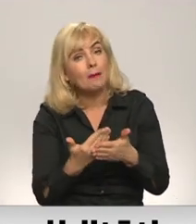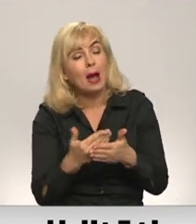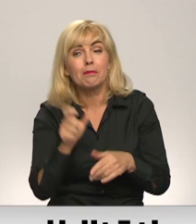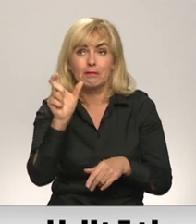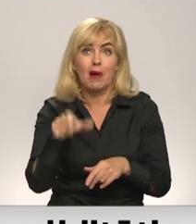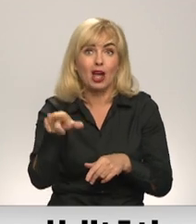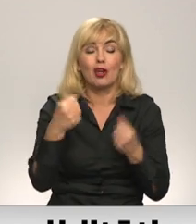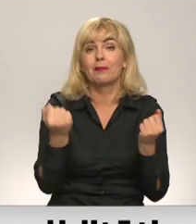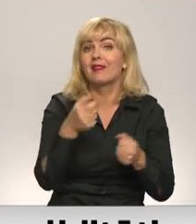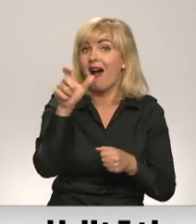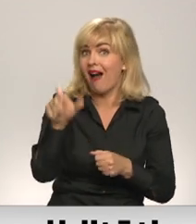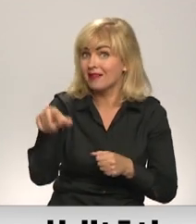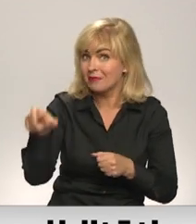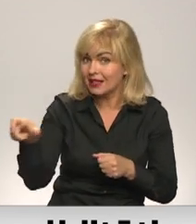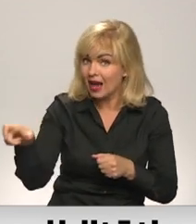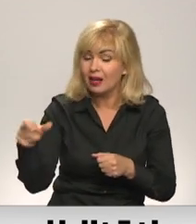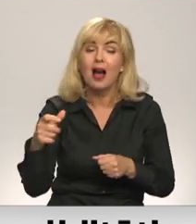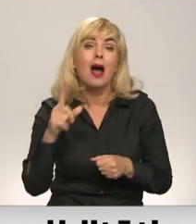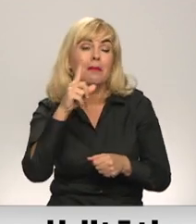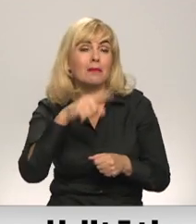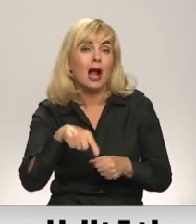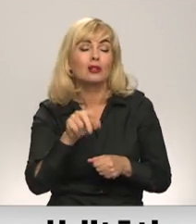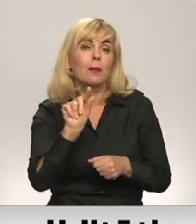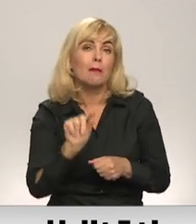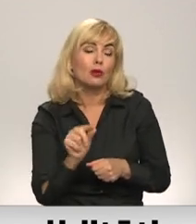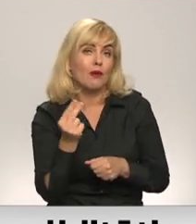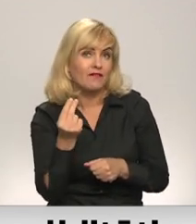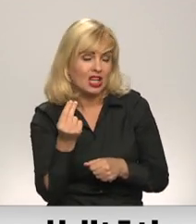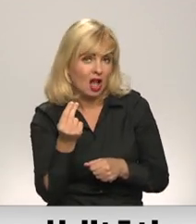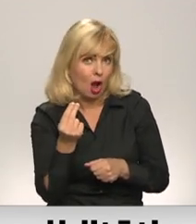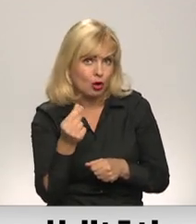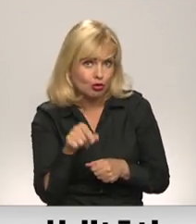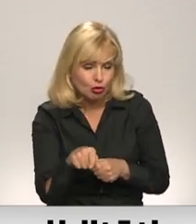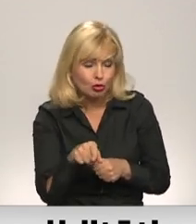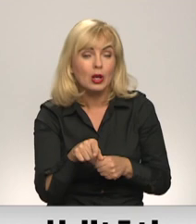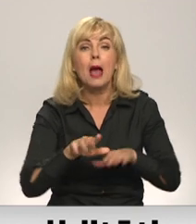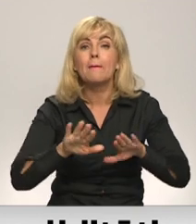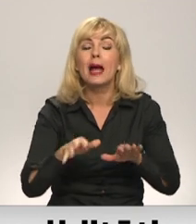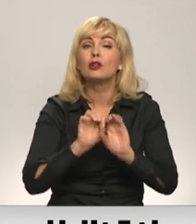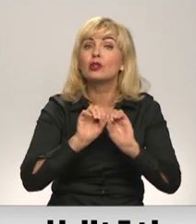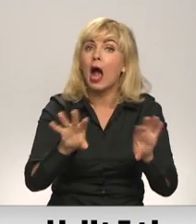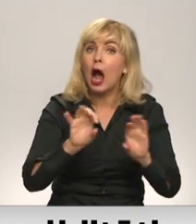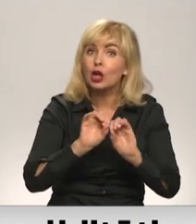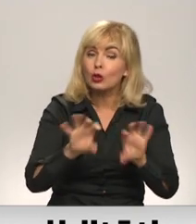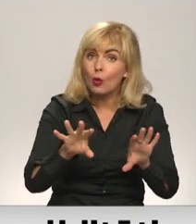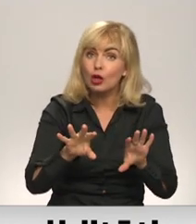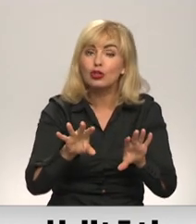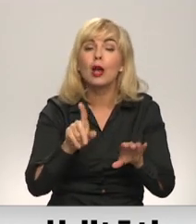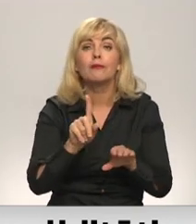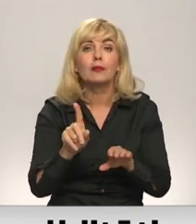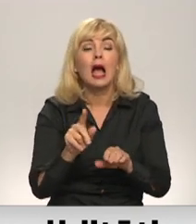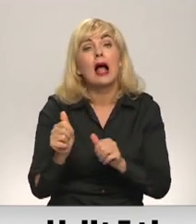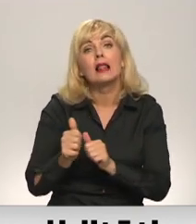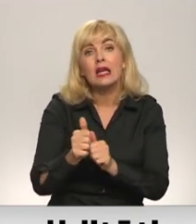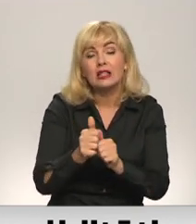pašiem darbiniekiem, varbūt prasa mazāk finansiālos līdzekļus, bet vairāk šo te skaidrojošo darbu. Fonds nāc līdzās